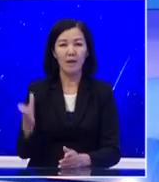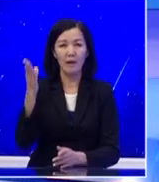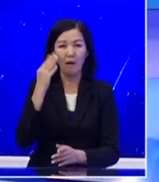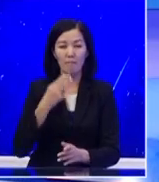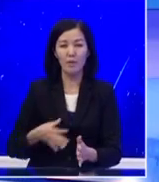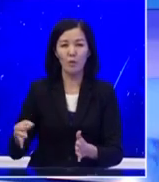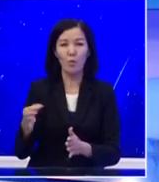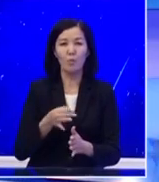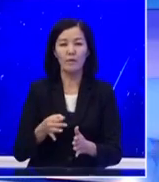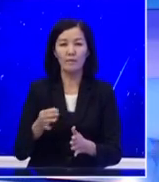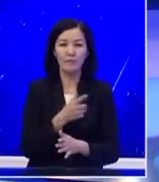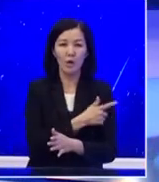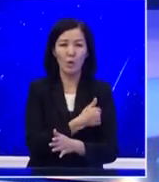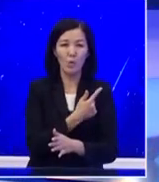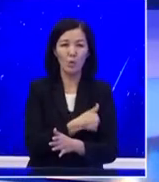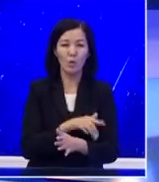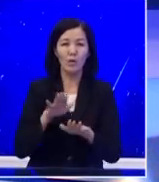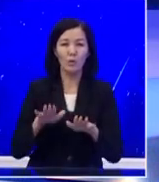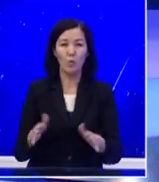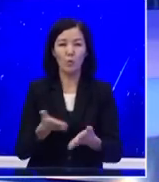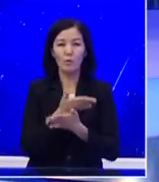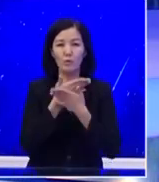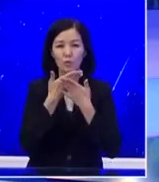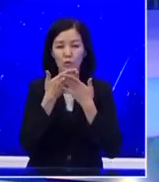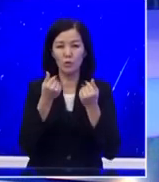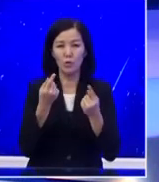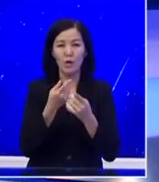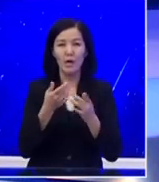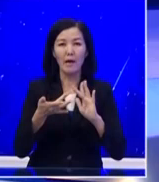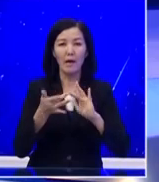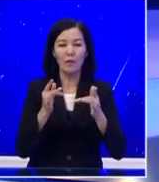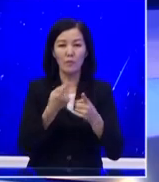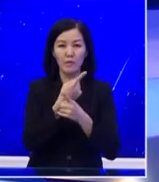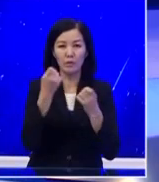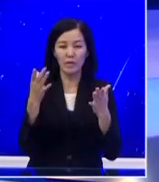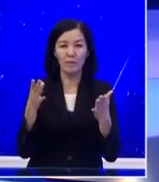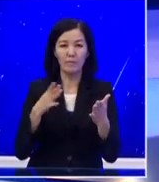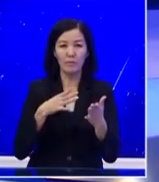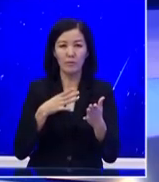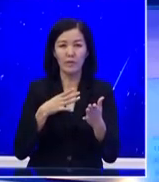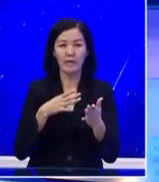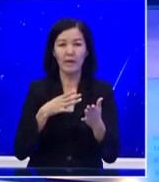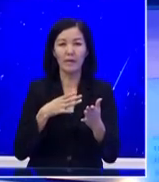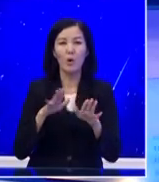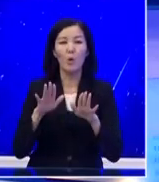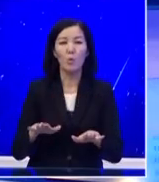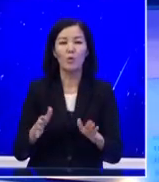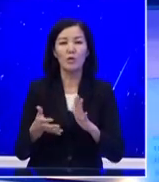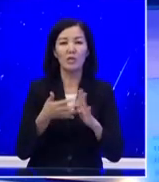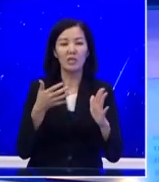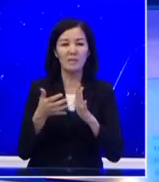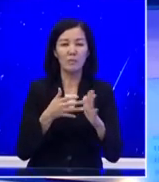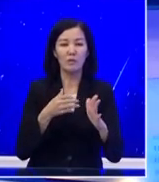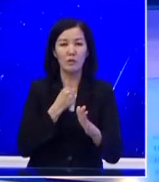Облыстағы ауруханаларда орын жоқ. Мұндай ақпарат әлеуметтік желіде желдей есіп жүр. Желі қолданушылары арнайы орындардың